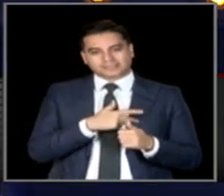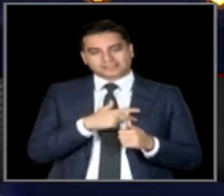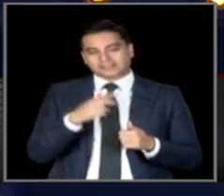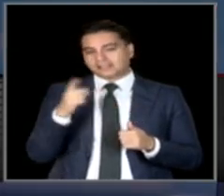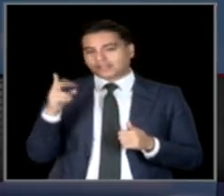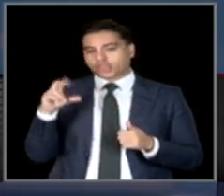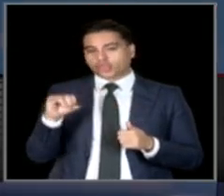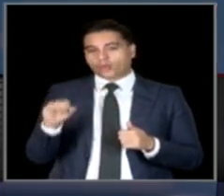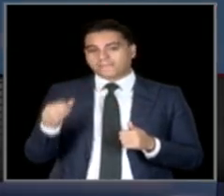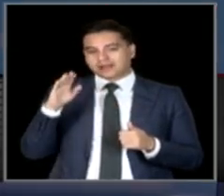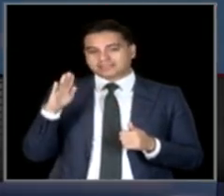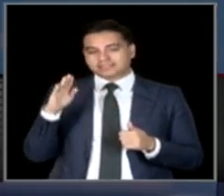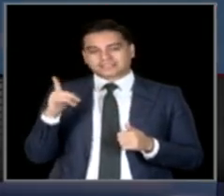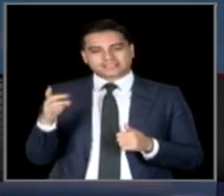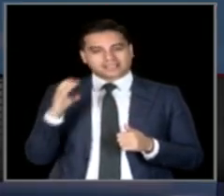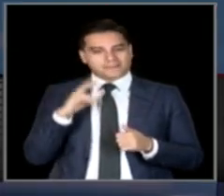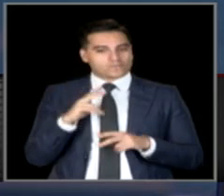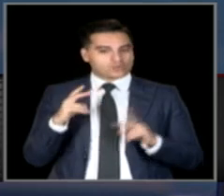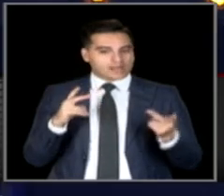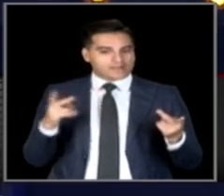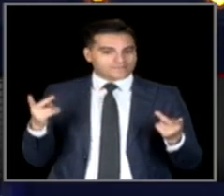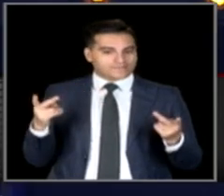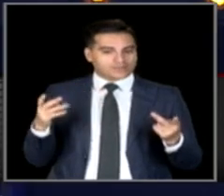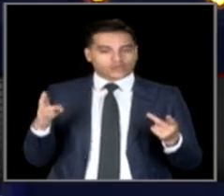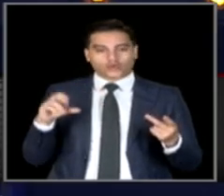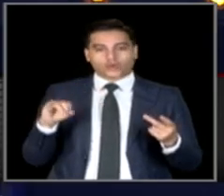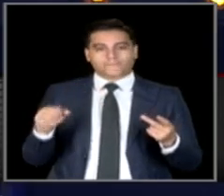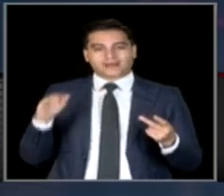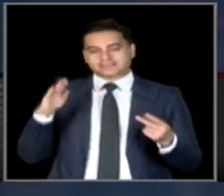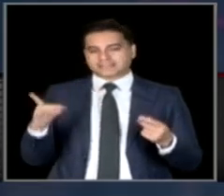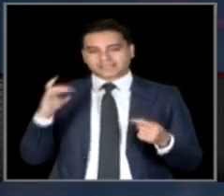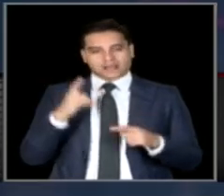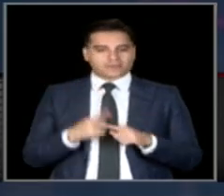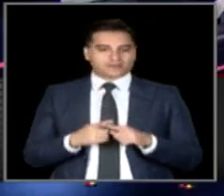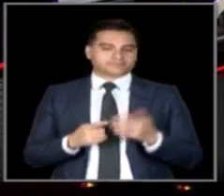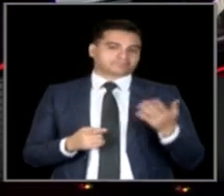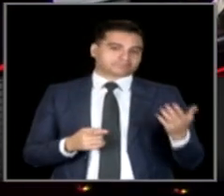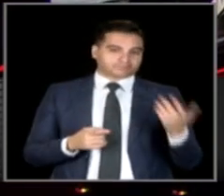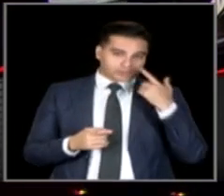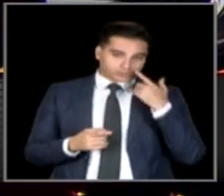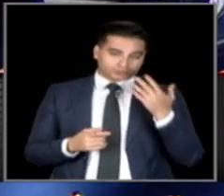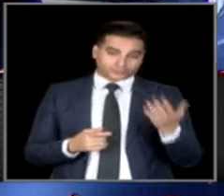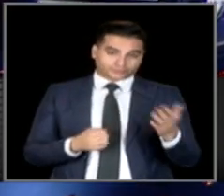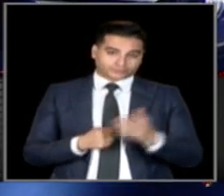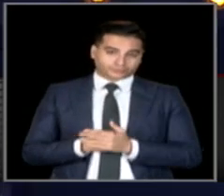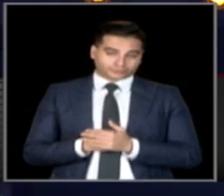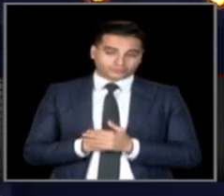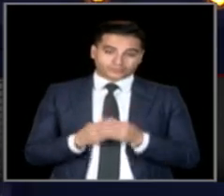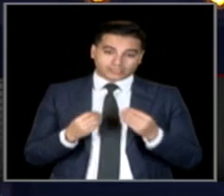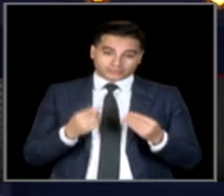نفس اجابتك لا لا اجابه خاطئه